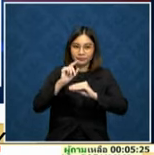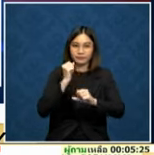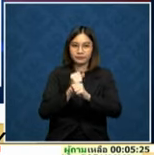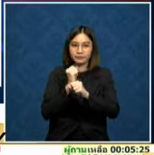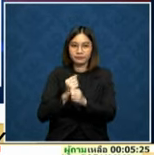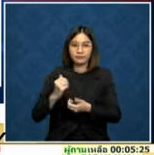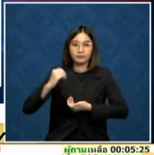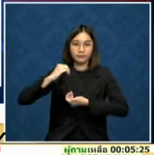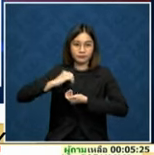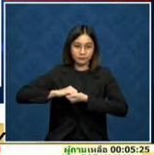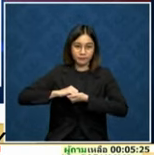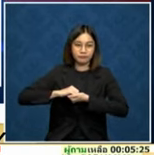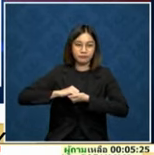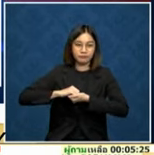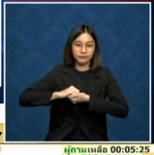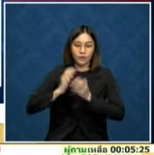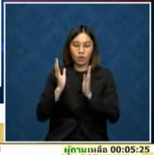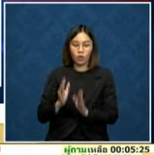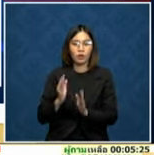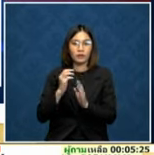รวมกับเป็ Internship